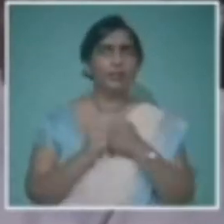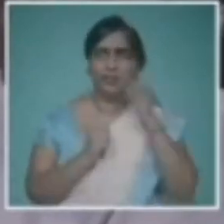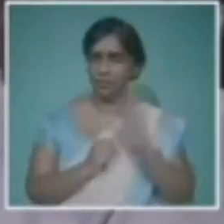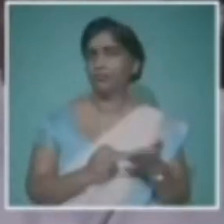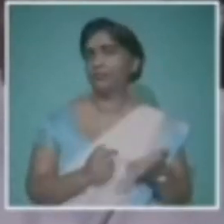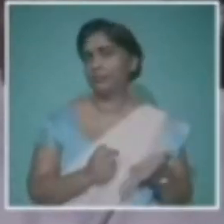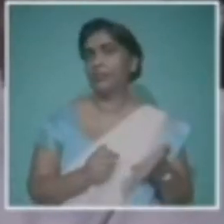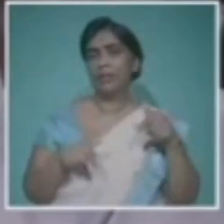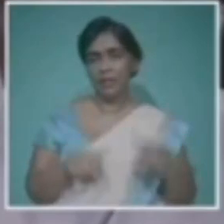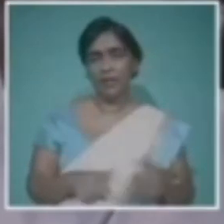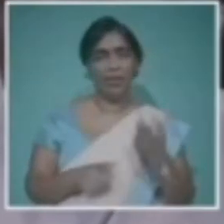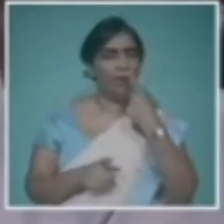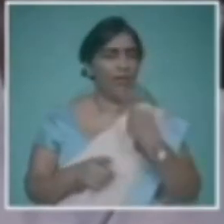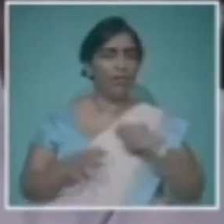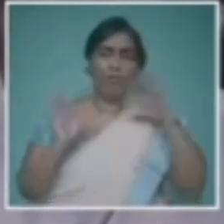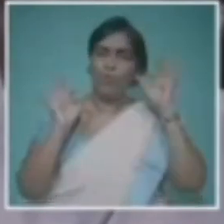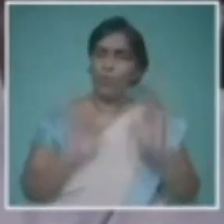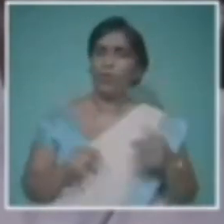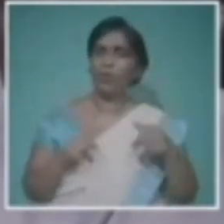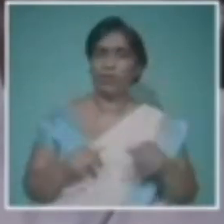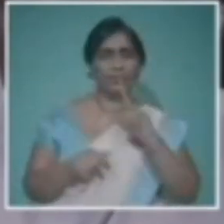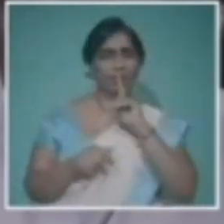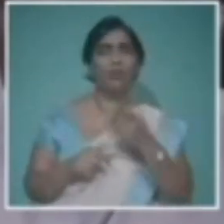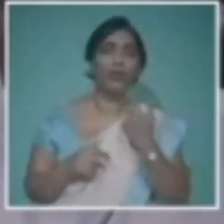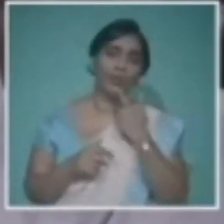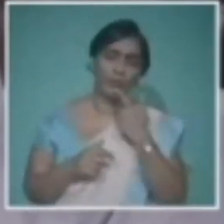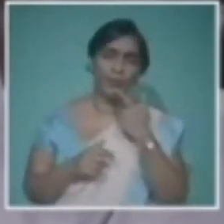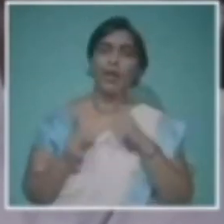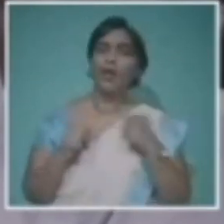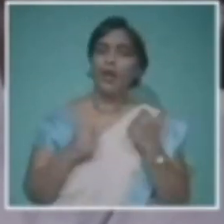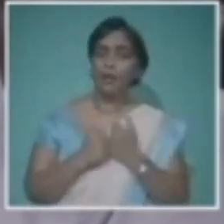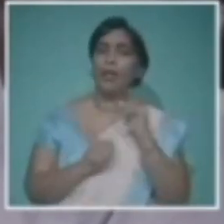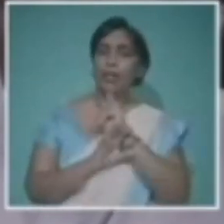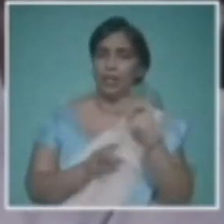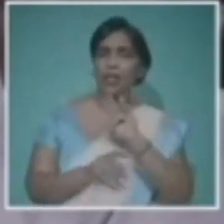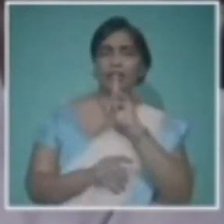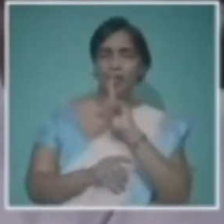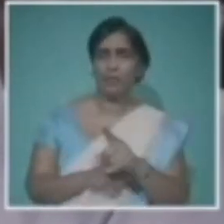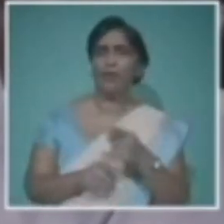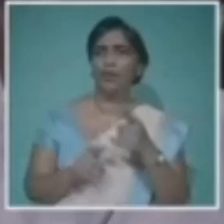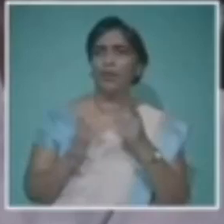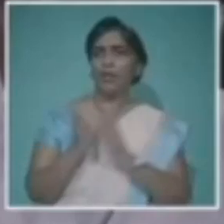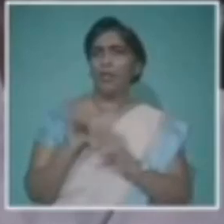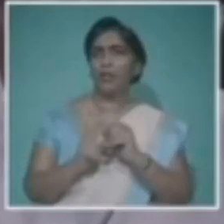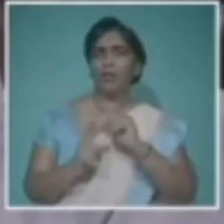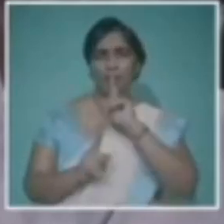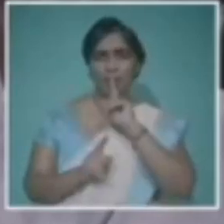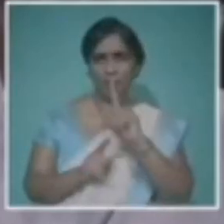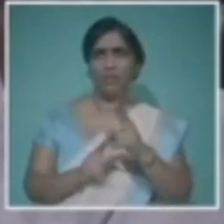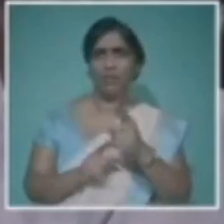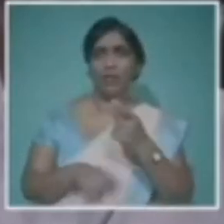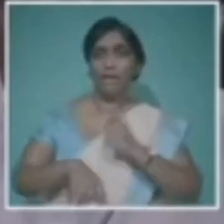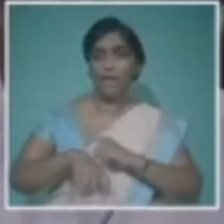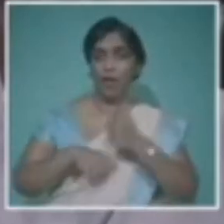තිබෙනවා. අපෙන් අහන්න නැතුව දැන් කාට හරි කියන්න පුළුවන් ඔව් අප්‍රේල් මාසේ 16 ඇහුවා කියලා. මේ මන්ත්‍රීතුමාලට කිව්වටන් නොනගතේට